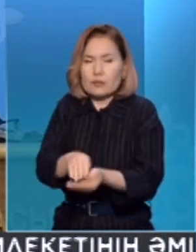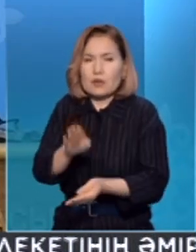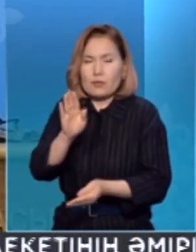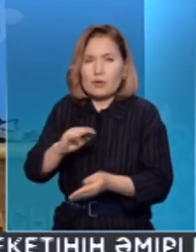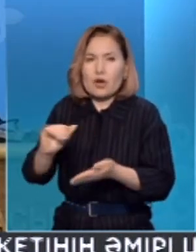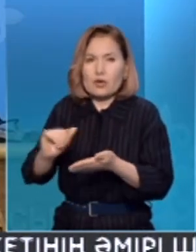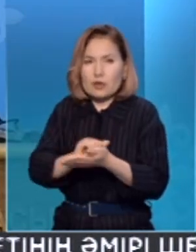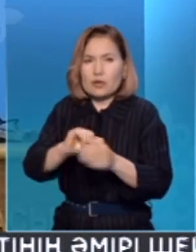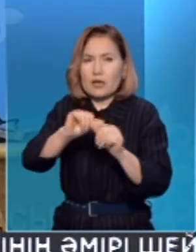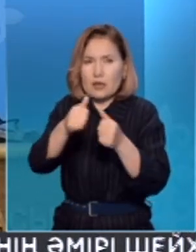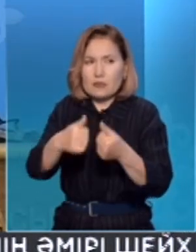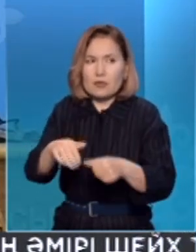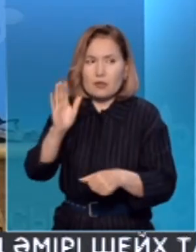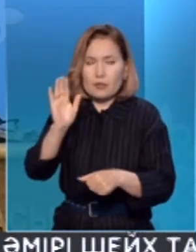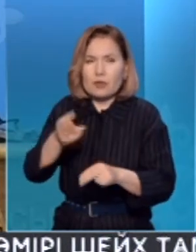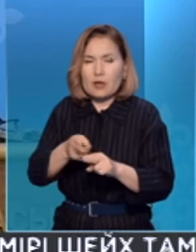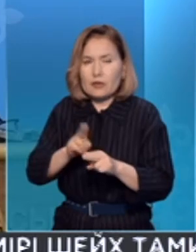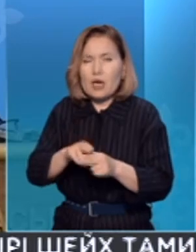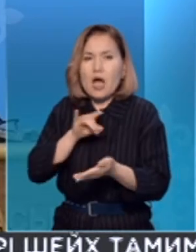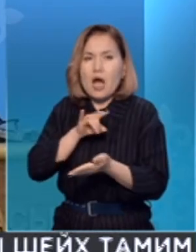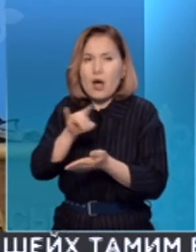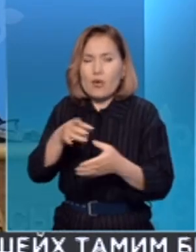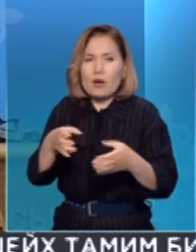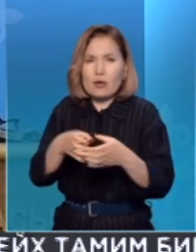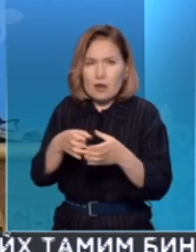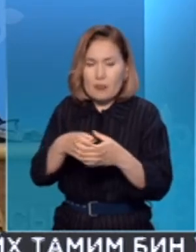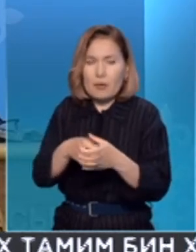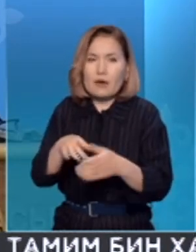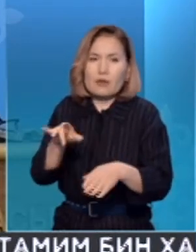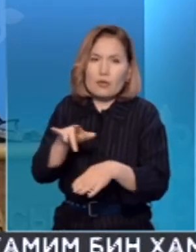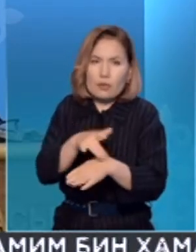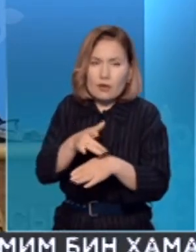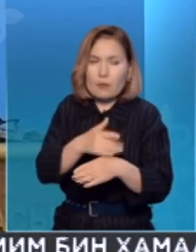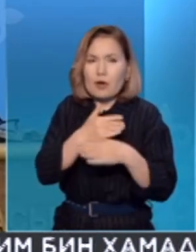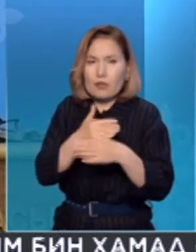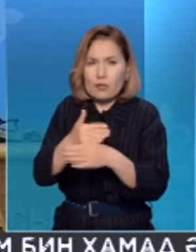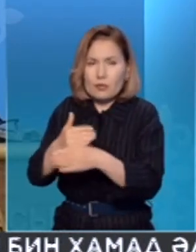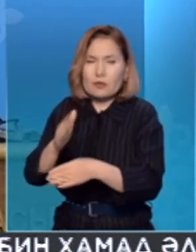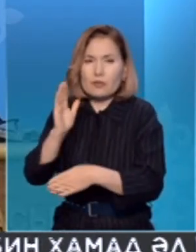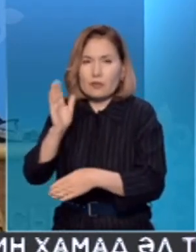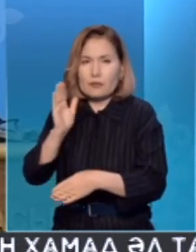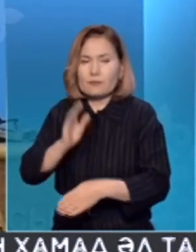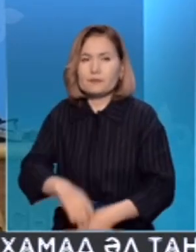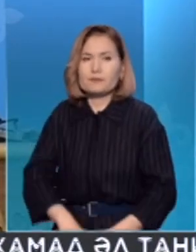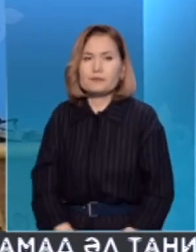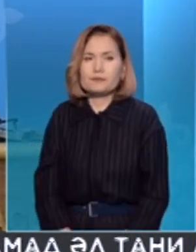құжаттары рәсімделеді. Әуе компаниямен және басқа да дененің жеткізу компанияларымен келіссөздер жүргізіп жатыр.